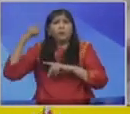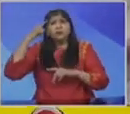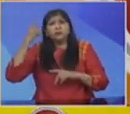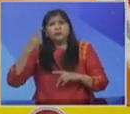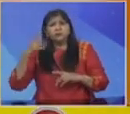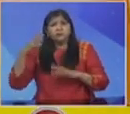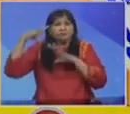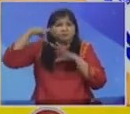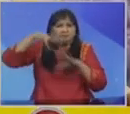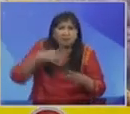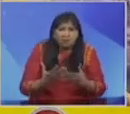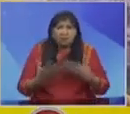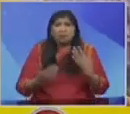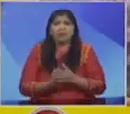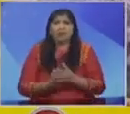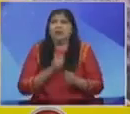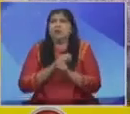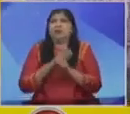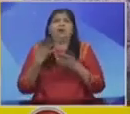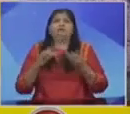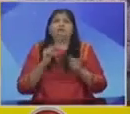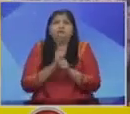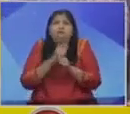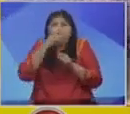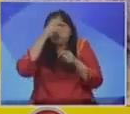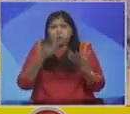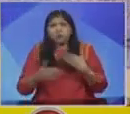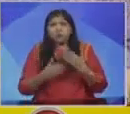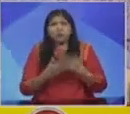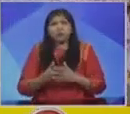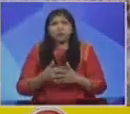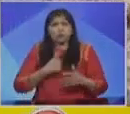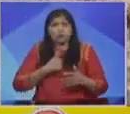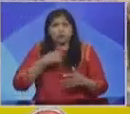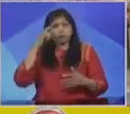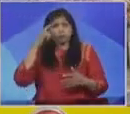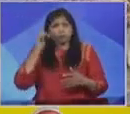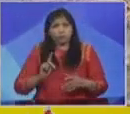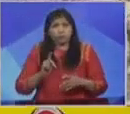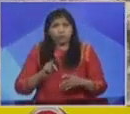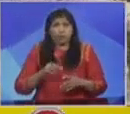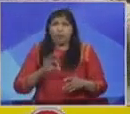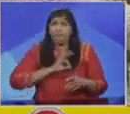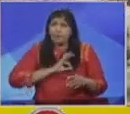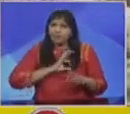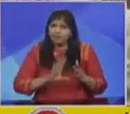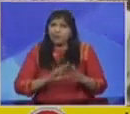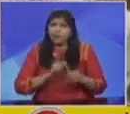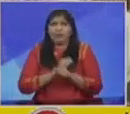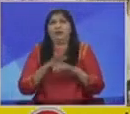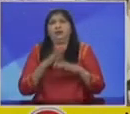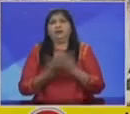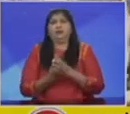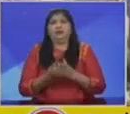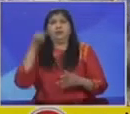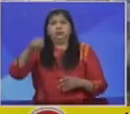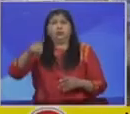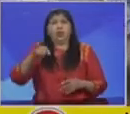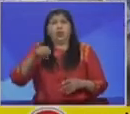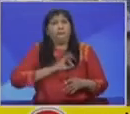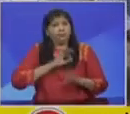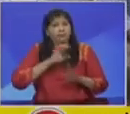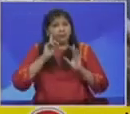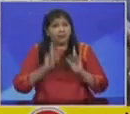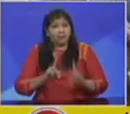दबाव में वो काम नहीं कर पाते जो करना वाकई उन्हें पसंद होता है। इसलिए